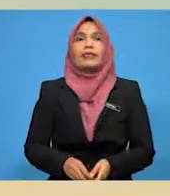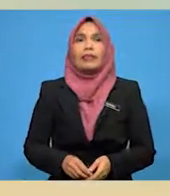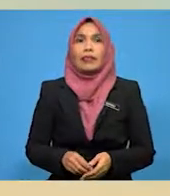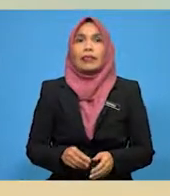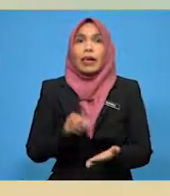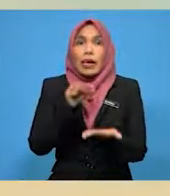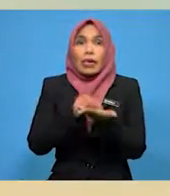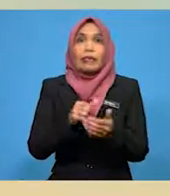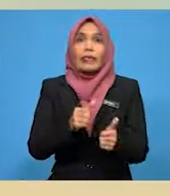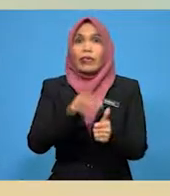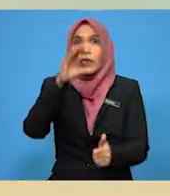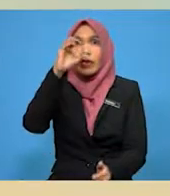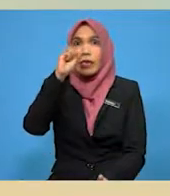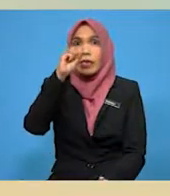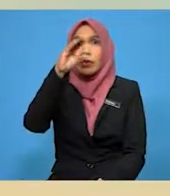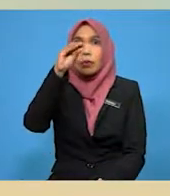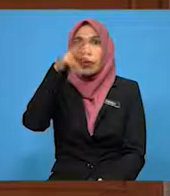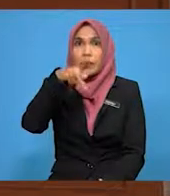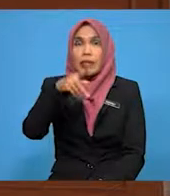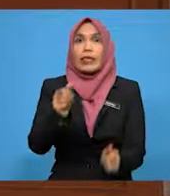SOP dengan betul.